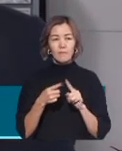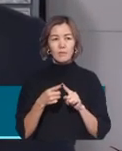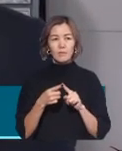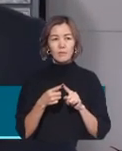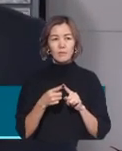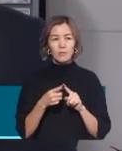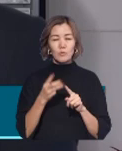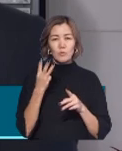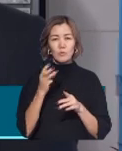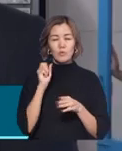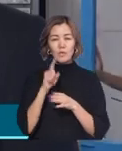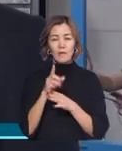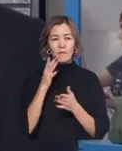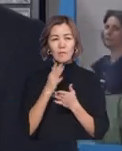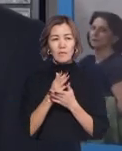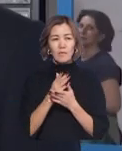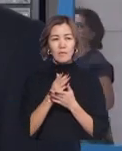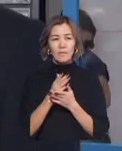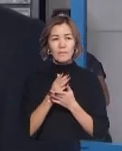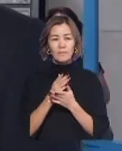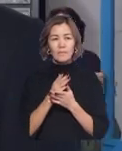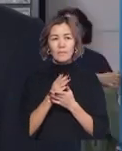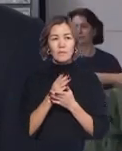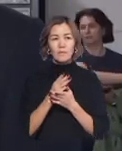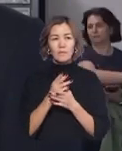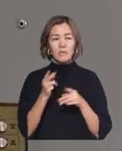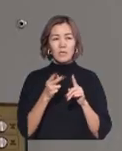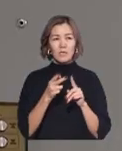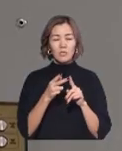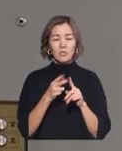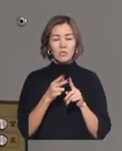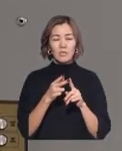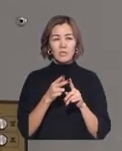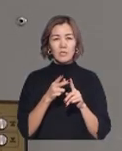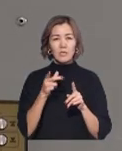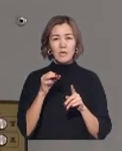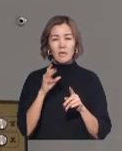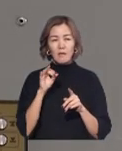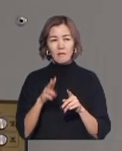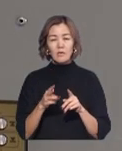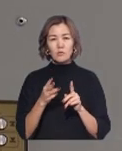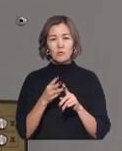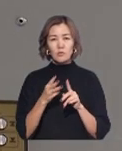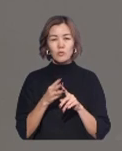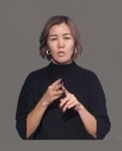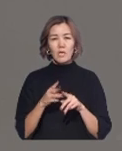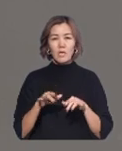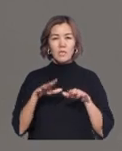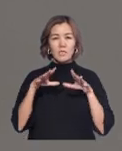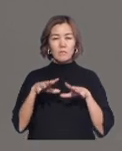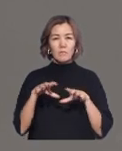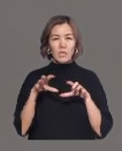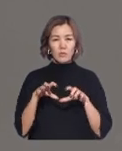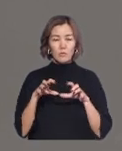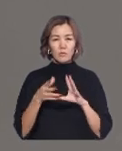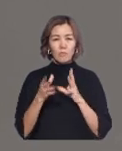3 заявка бар еді. Бірінші турболизатор, екіншісі горелка, үшінші дымасос. Құдай берсе, осы айдың аяғы бәрі келіп,